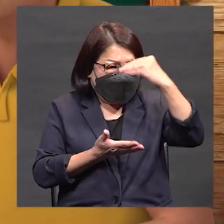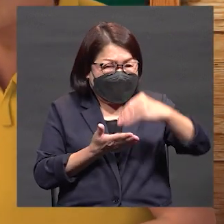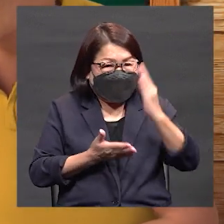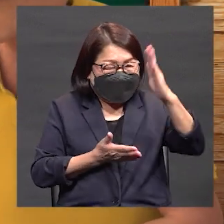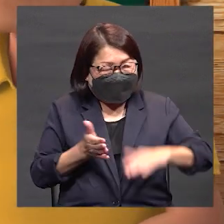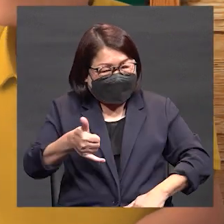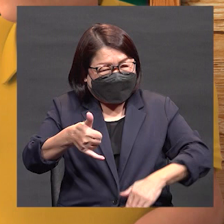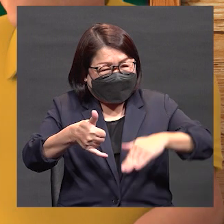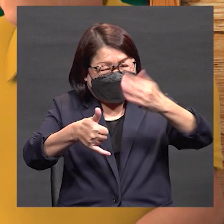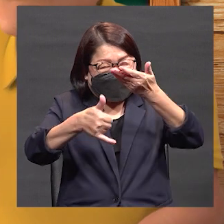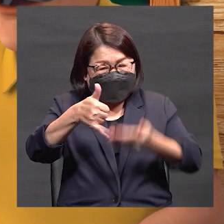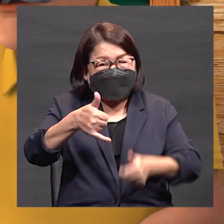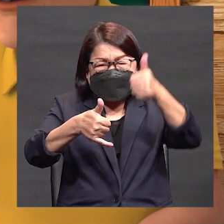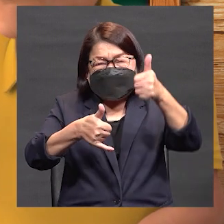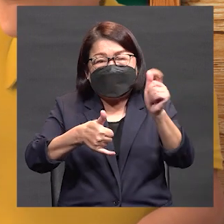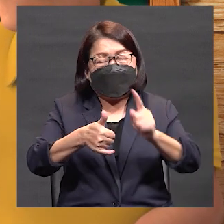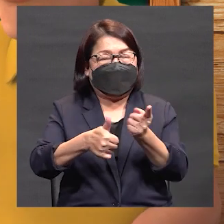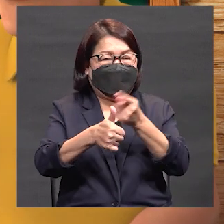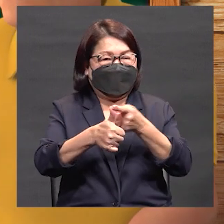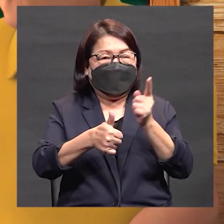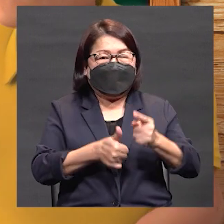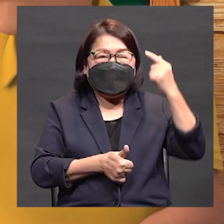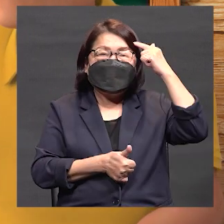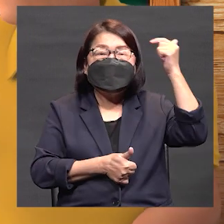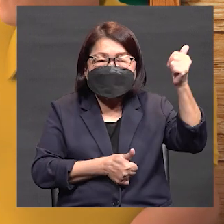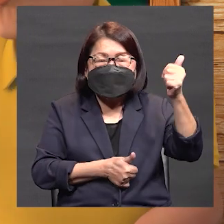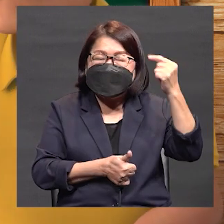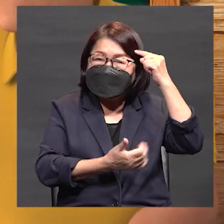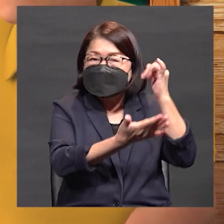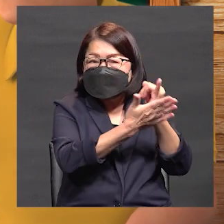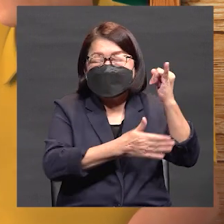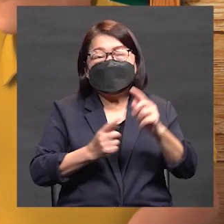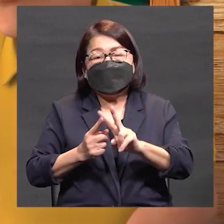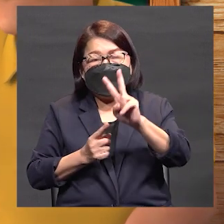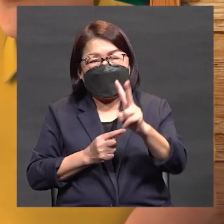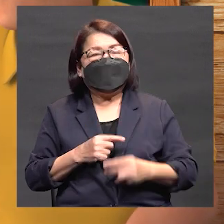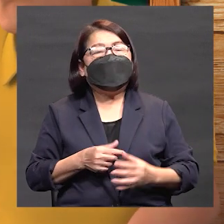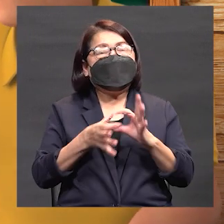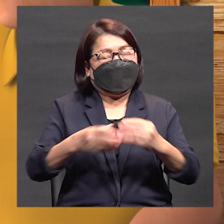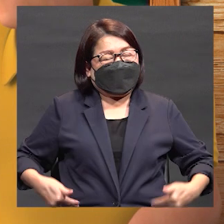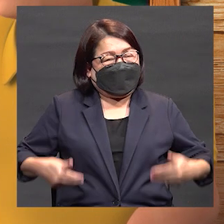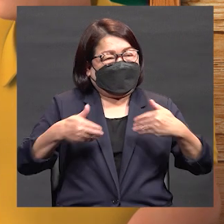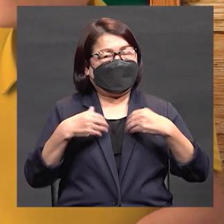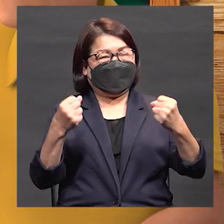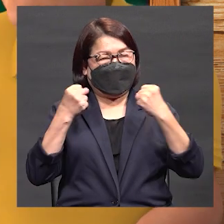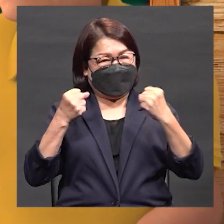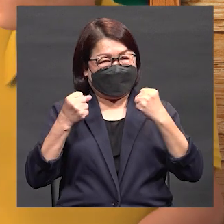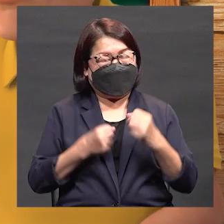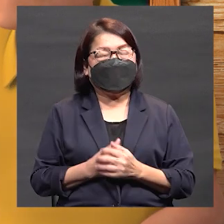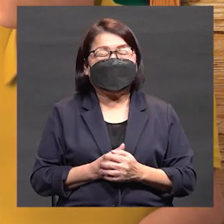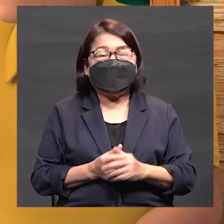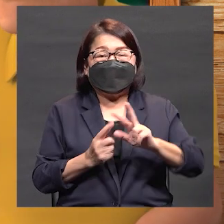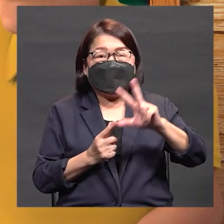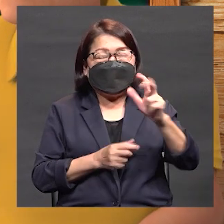ติดังนี้นะ 1. มีทัศนคติที่ดีและถูกต้อง 2. มีพื้นฐานชีวิตที่มั่นคงเข้มแข็ง 3.